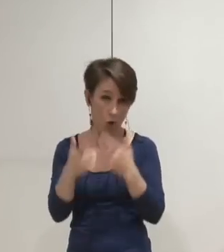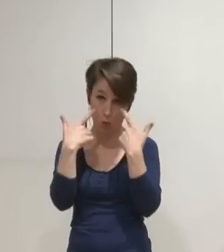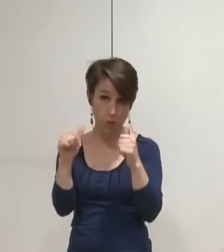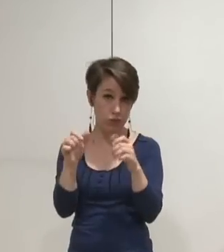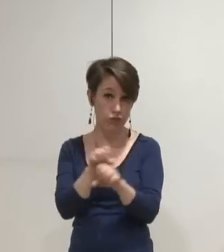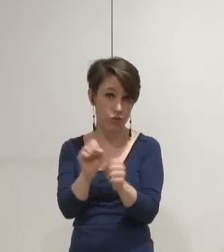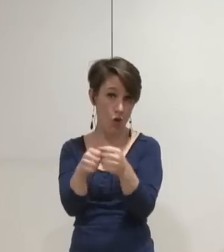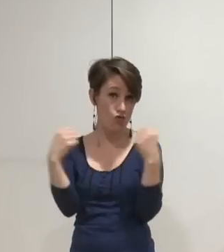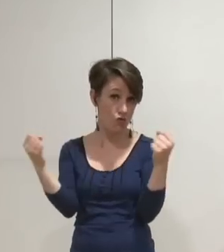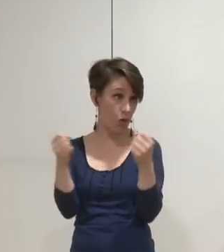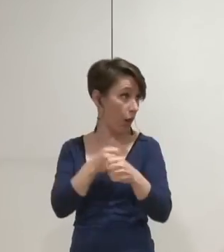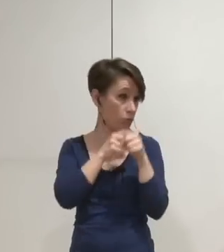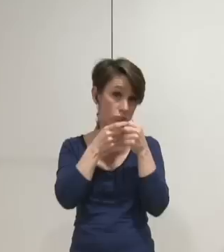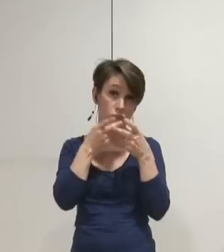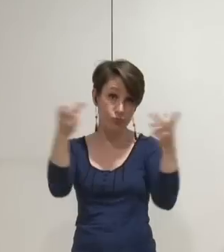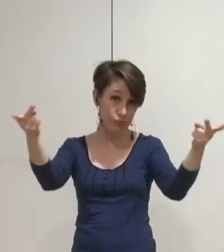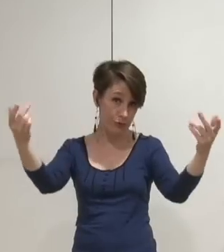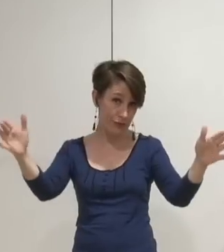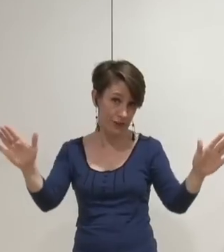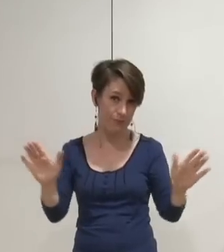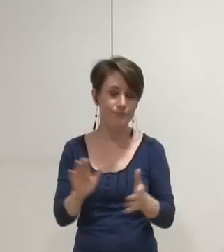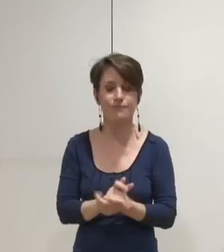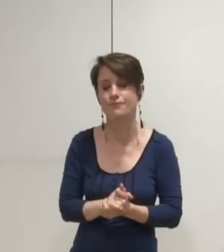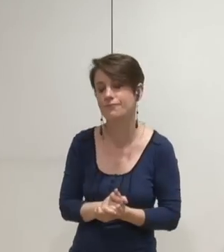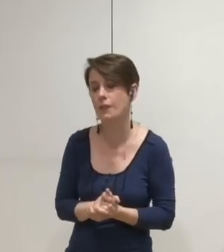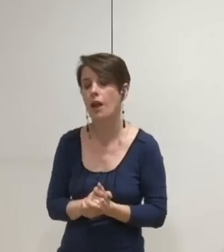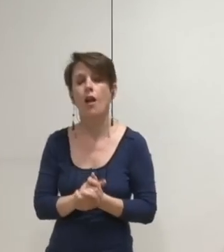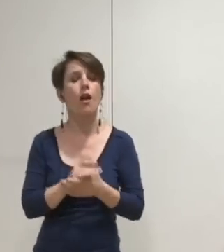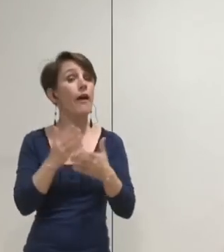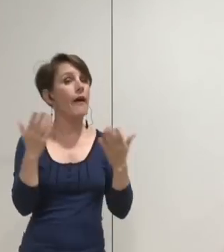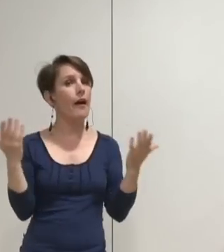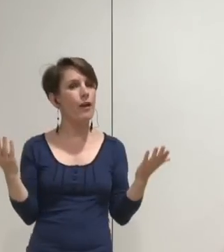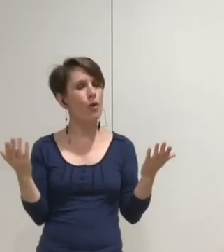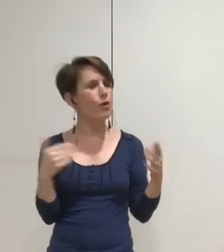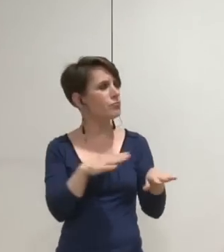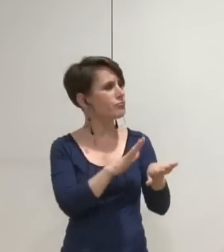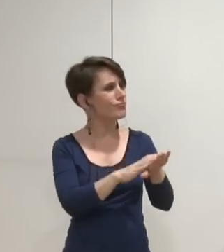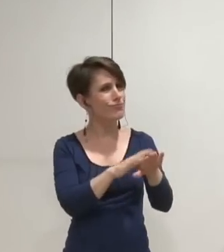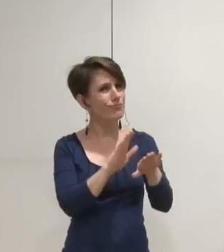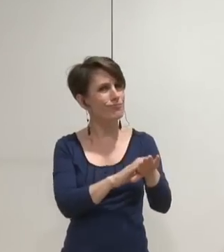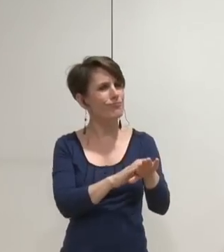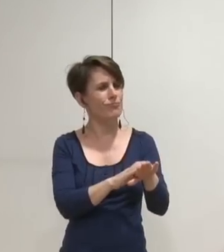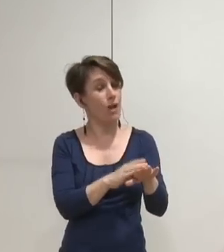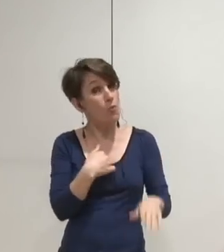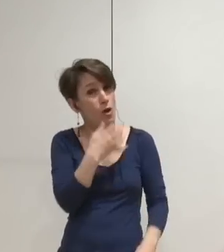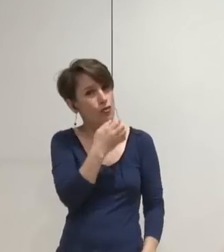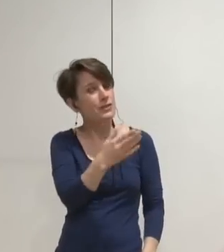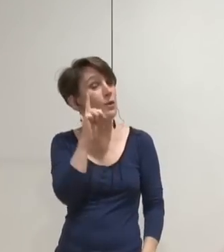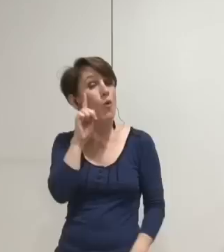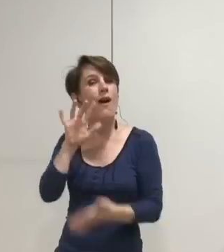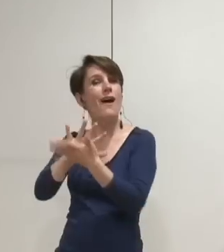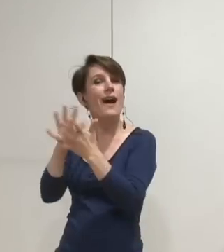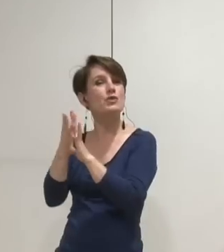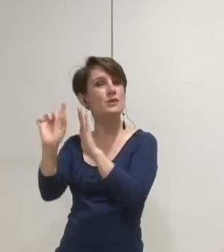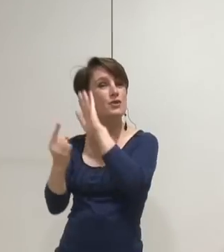presse alors croyez-vous pas je dis ça d'autant plus que l'association fusée